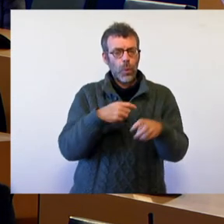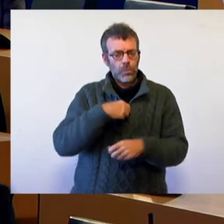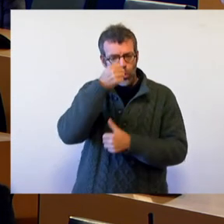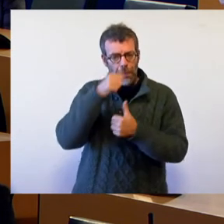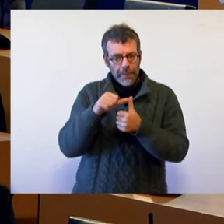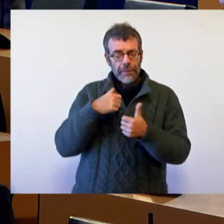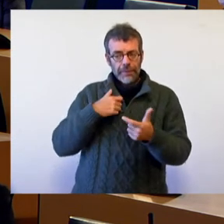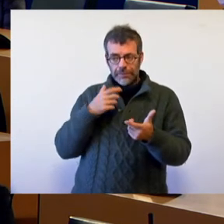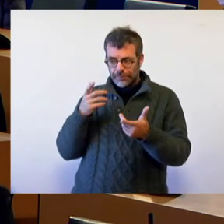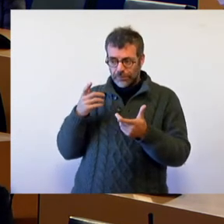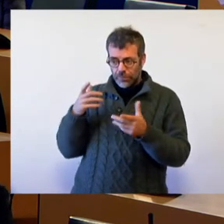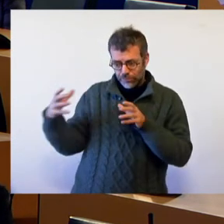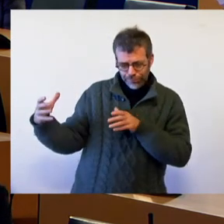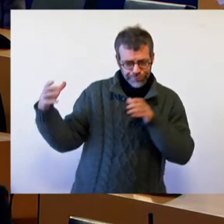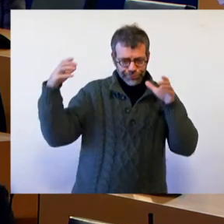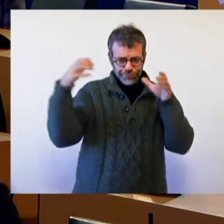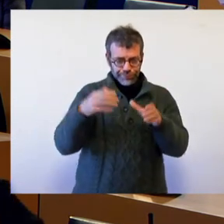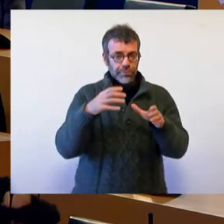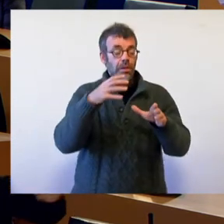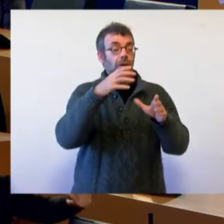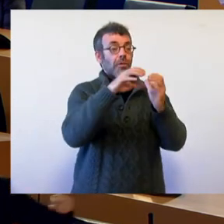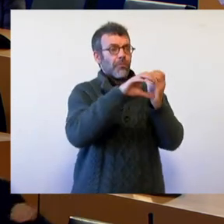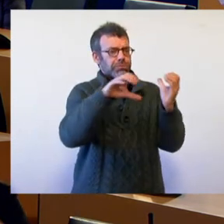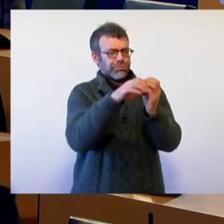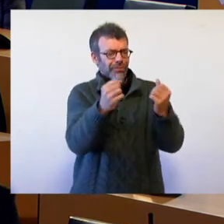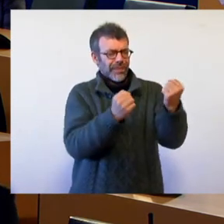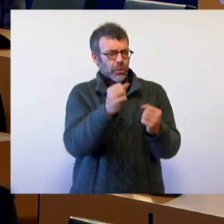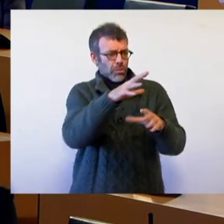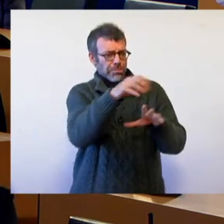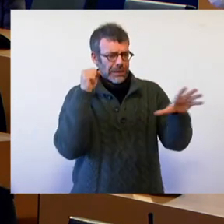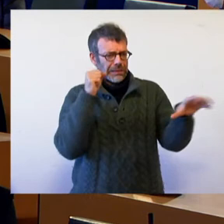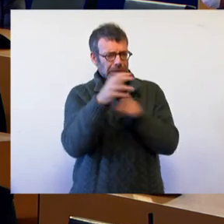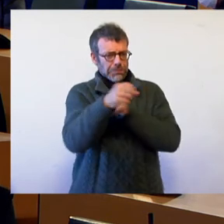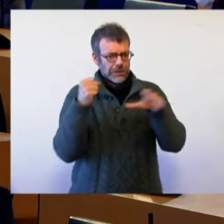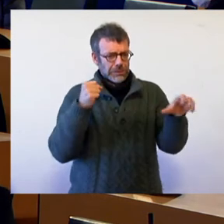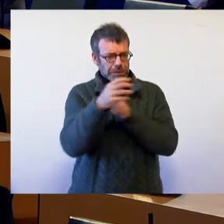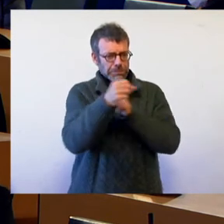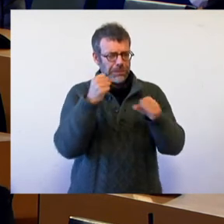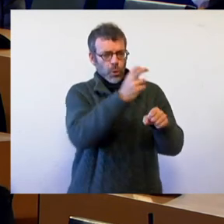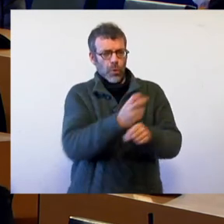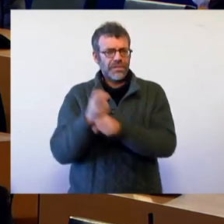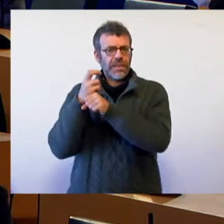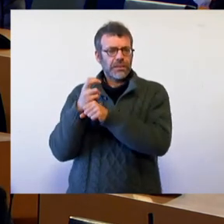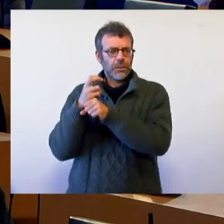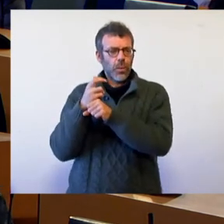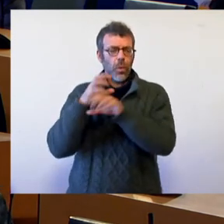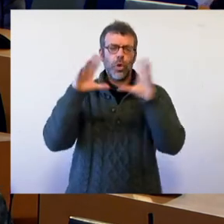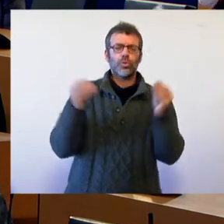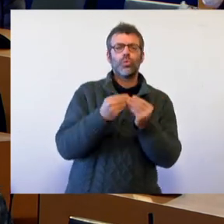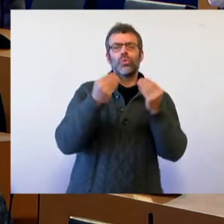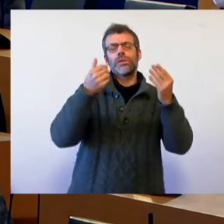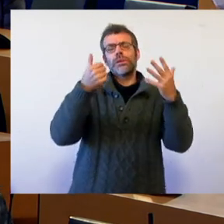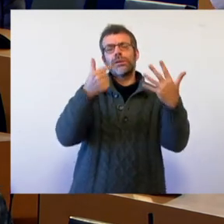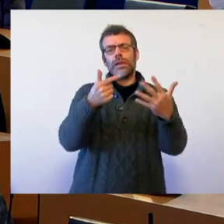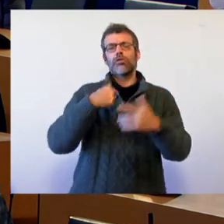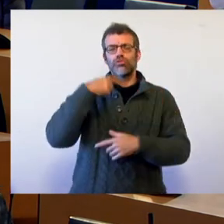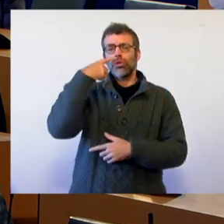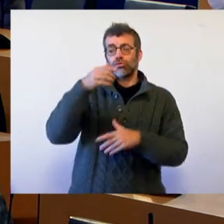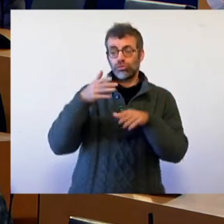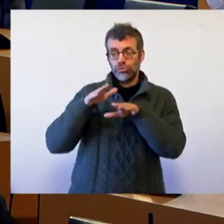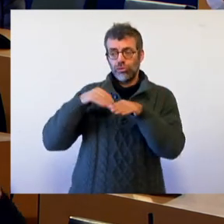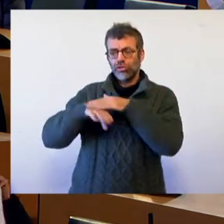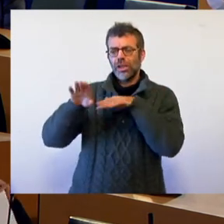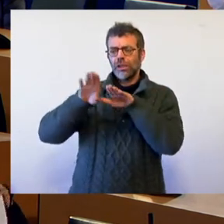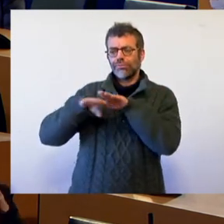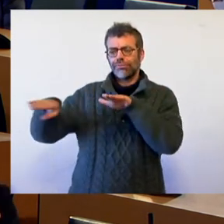nombre de confiscations de très nombreux véhicules, 7 dans mon souvenir, qui sont encore dans notre fourrière